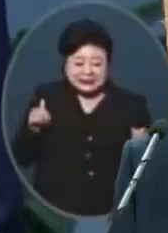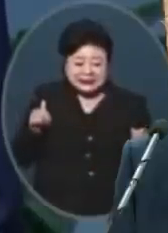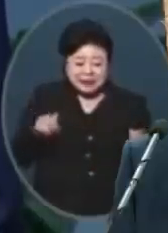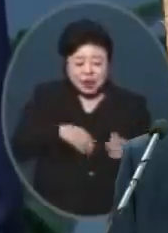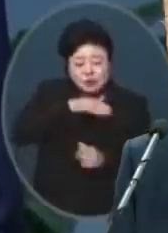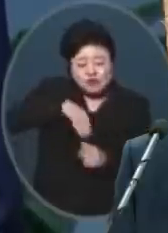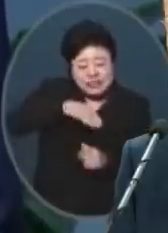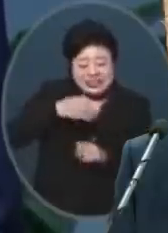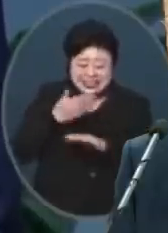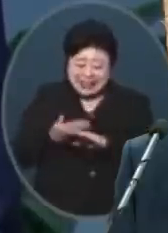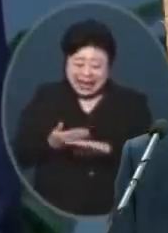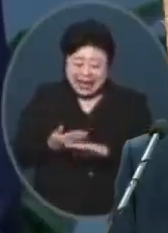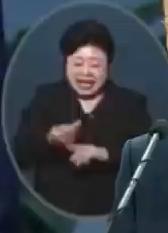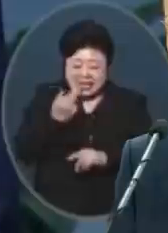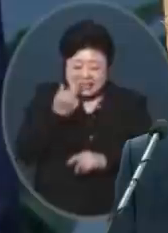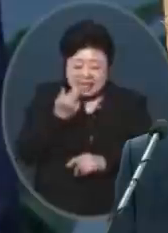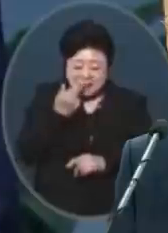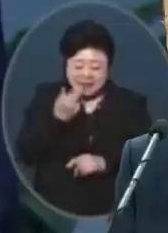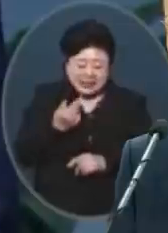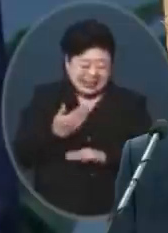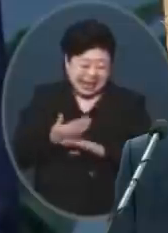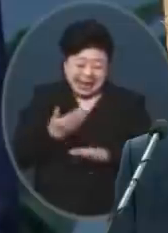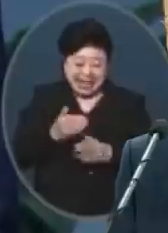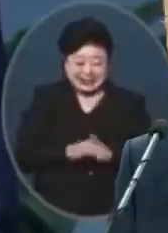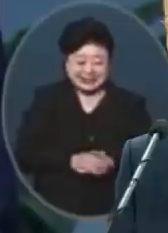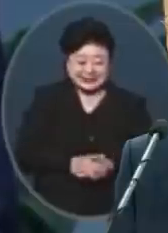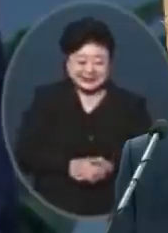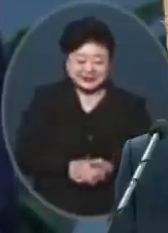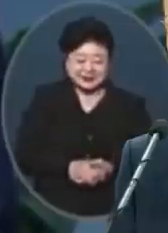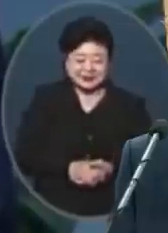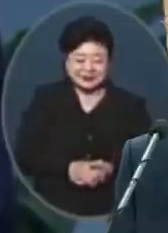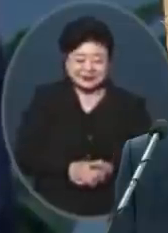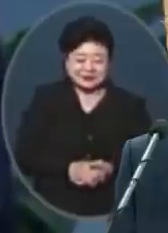분위기가 생명의 질이 달라요